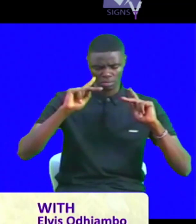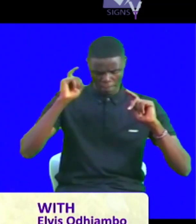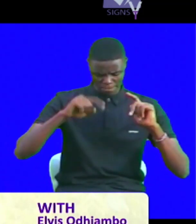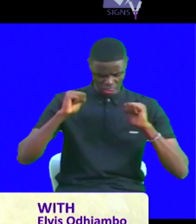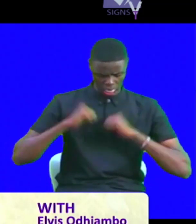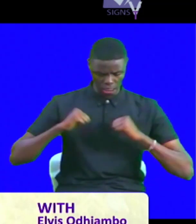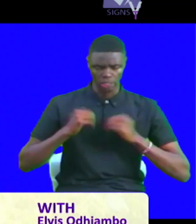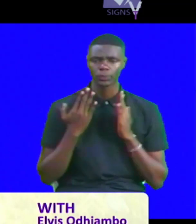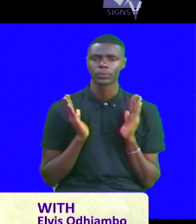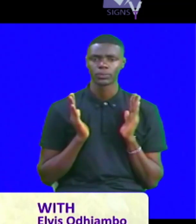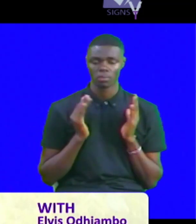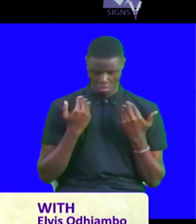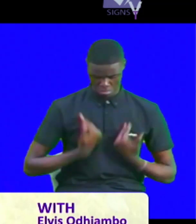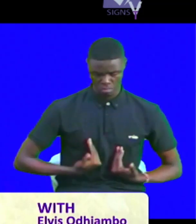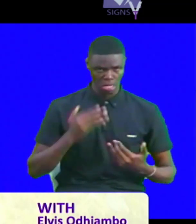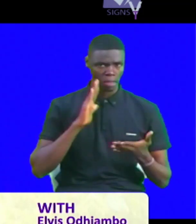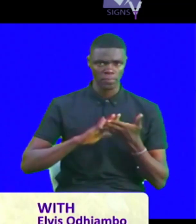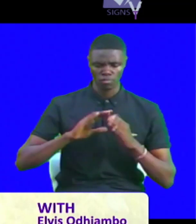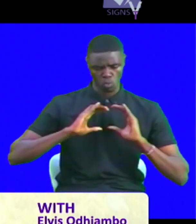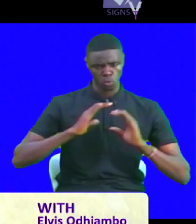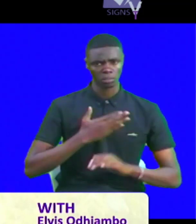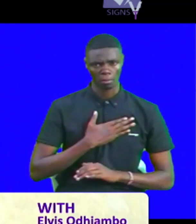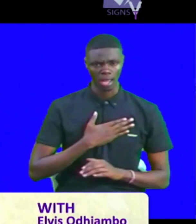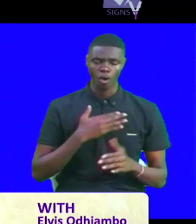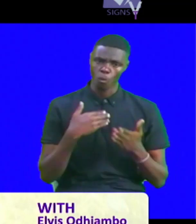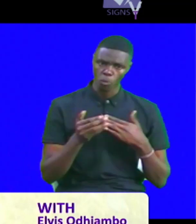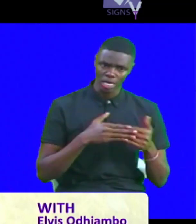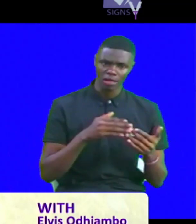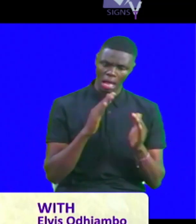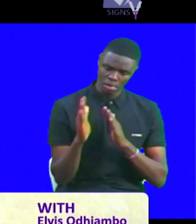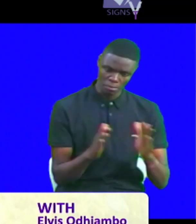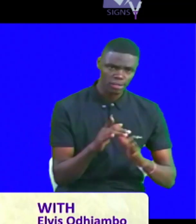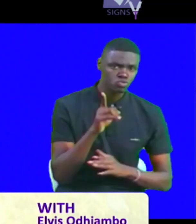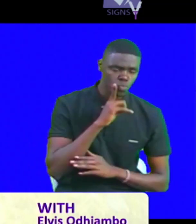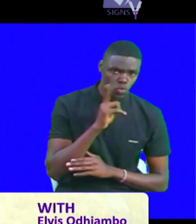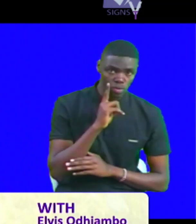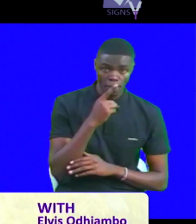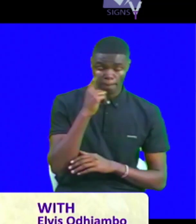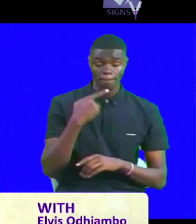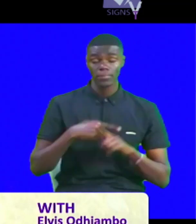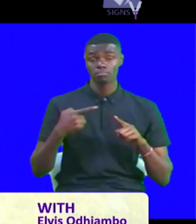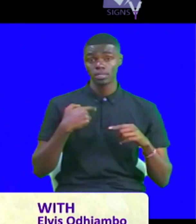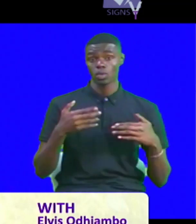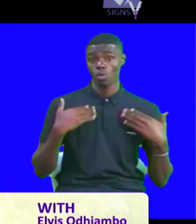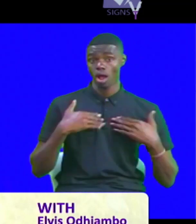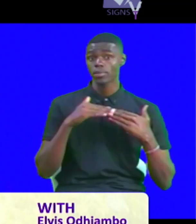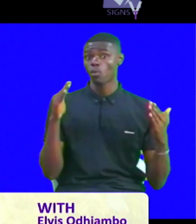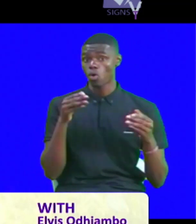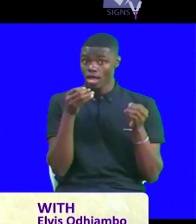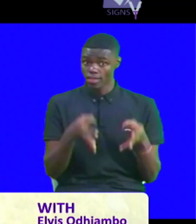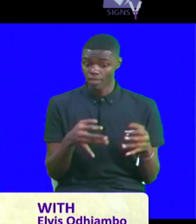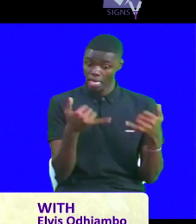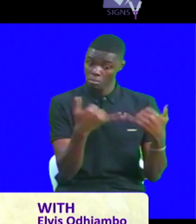Right. Hiyo ni ninao tukubaliane. Yes. So mimi ninaamini Arteta na kitu yote yenye atapanga kesho,